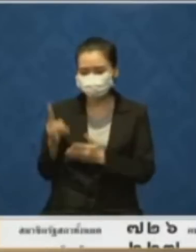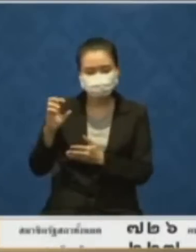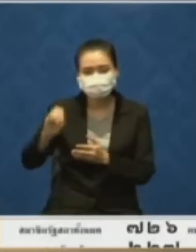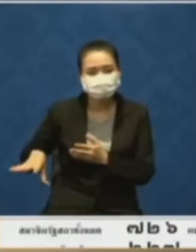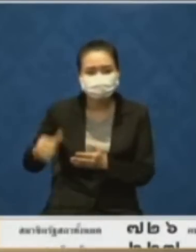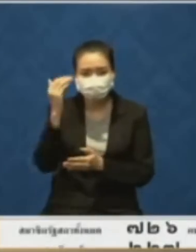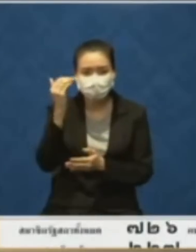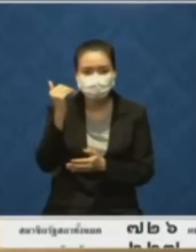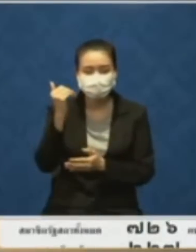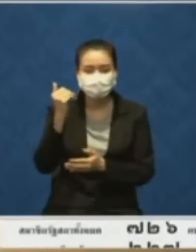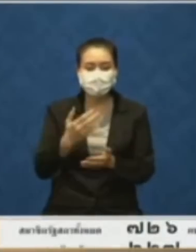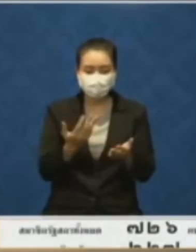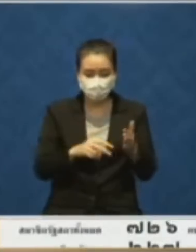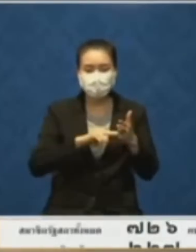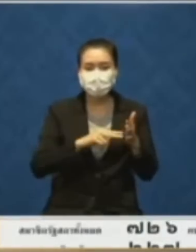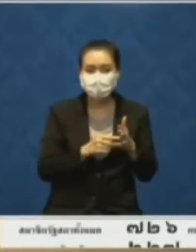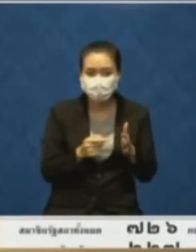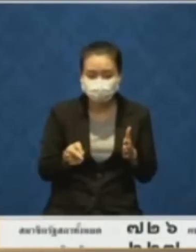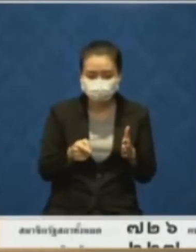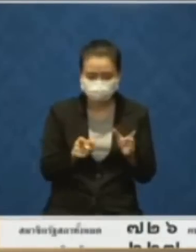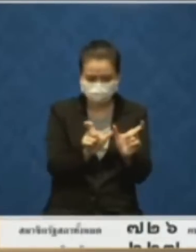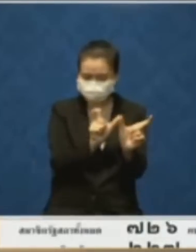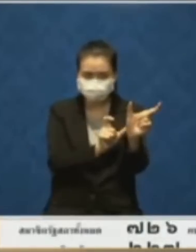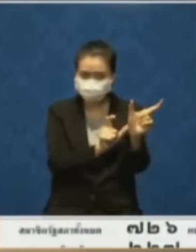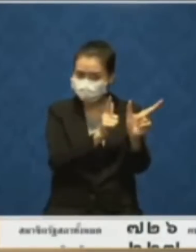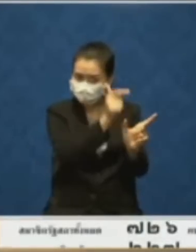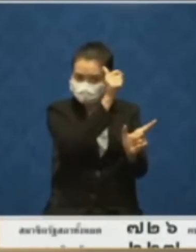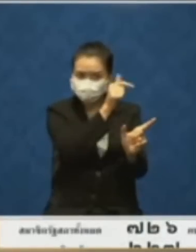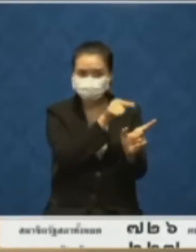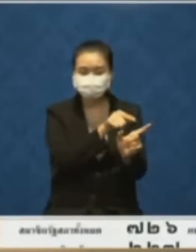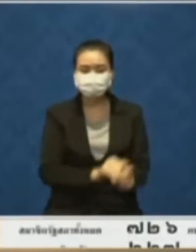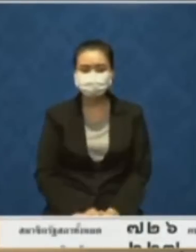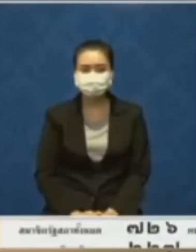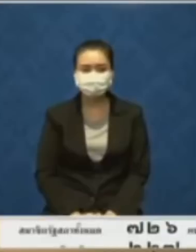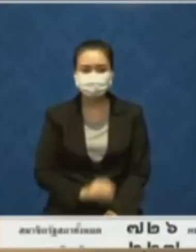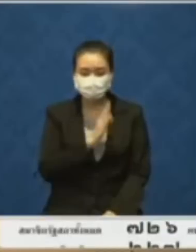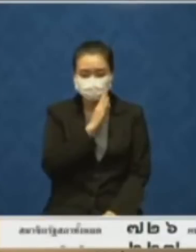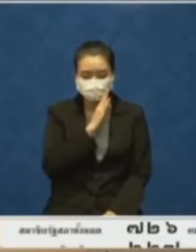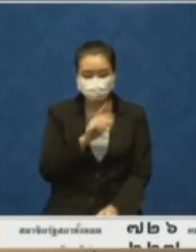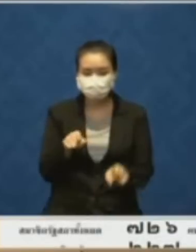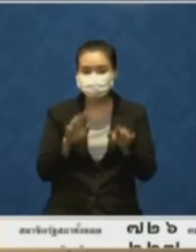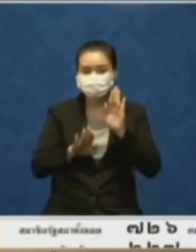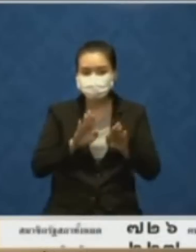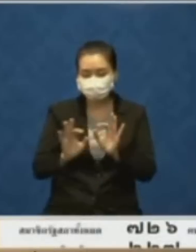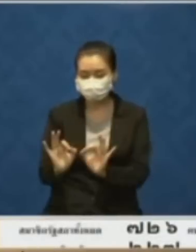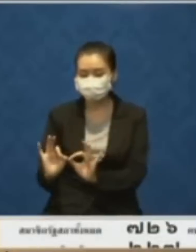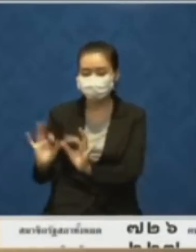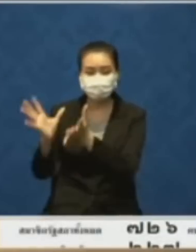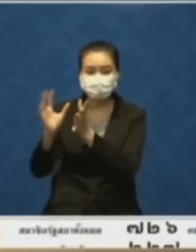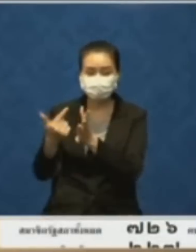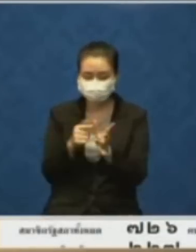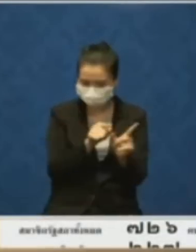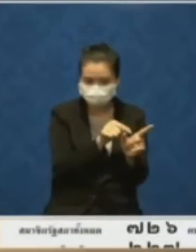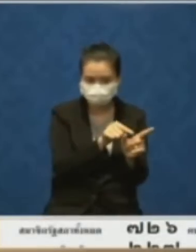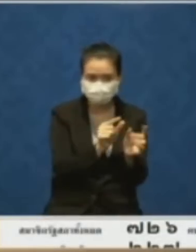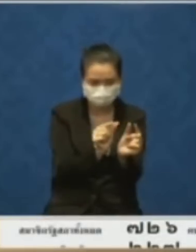มาตลอดมนไม่ได้ดีขึ้นถูกและคุณไม่ปรบเปลี่ยนแล้วคุจะปฏิรูปทำไมเออ นั่นสคุณจะไป